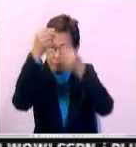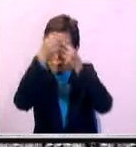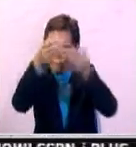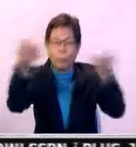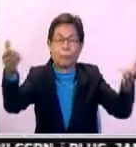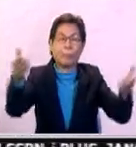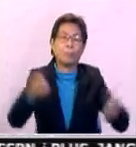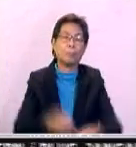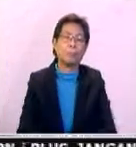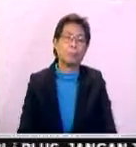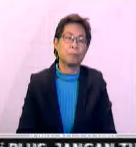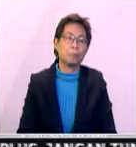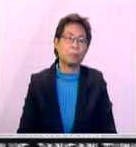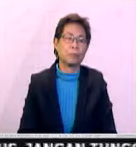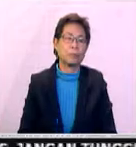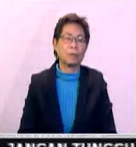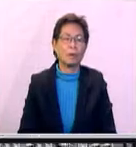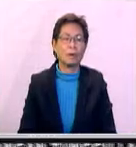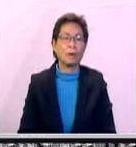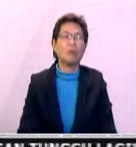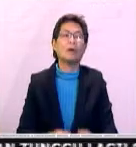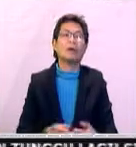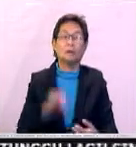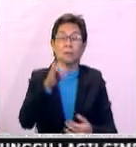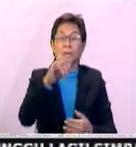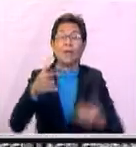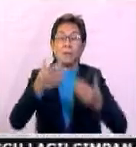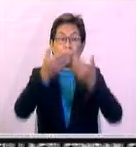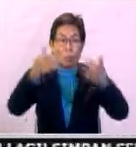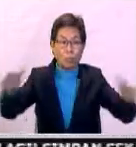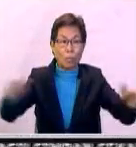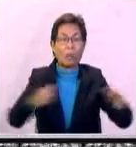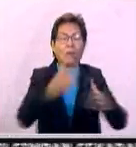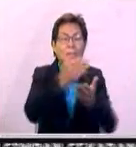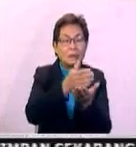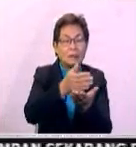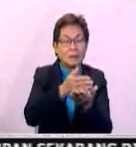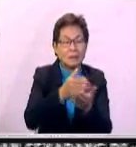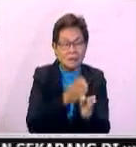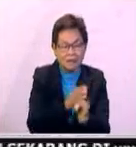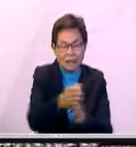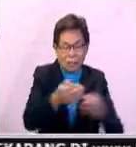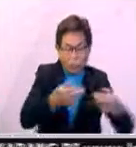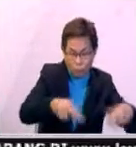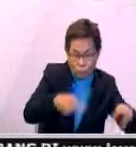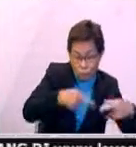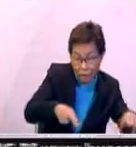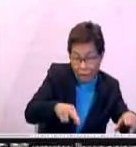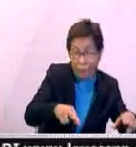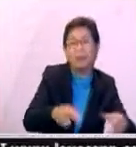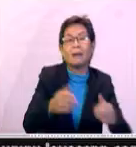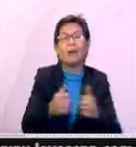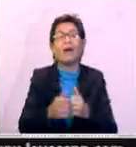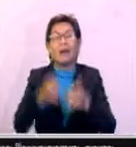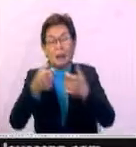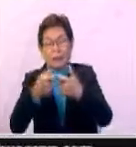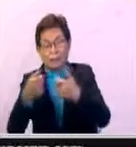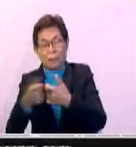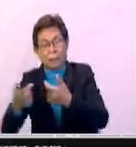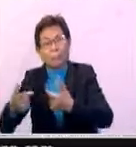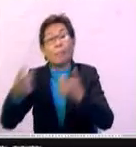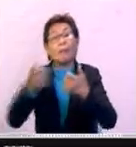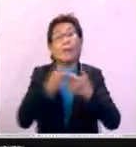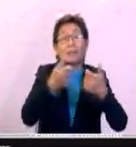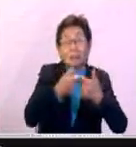MESI 2.0 adalah pembukaan sektor peruncitan atau retail segment dengan izin, bekalan elektrik dengan